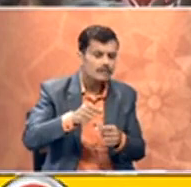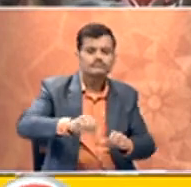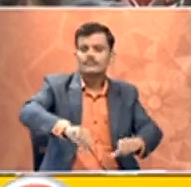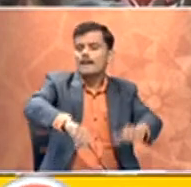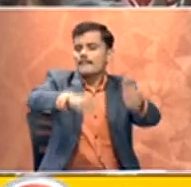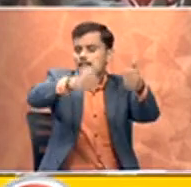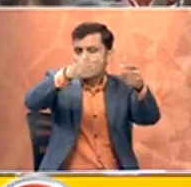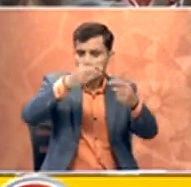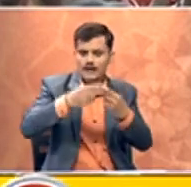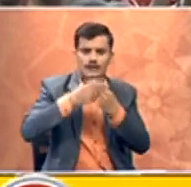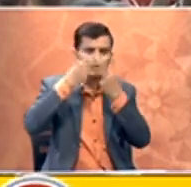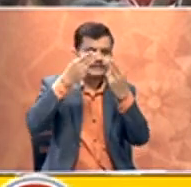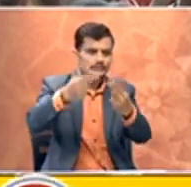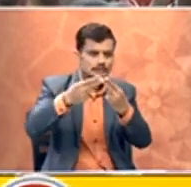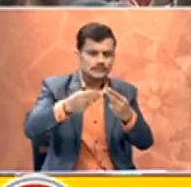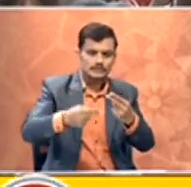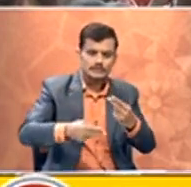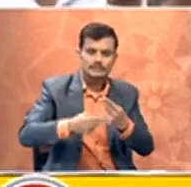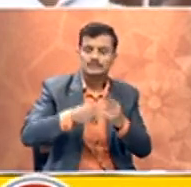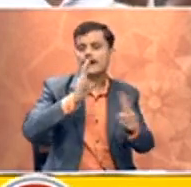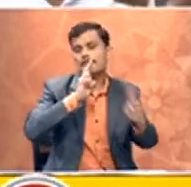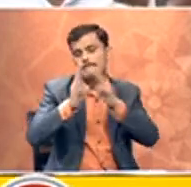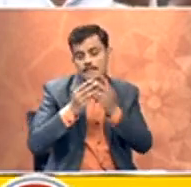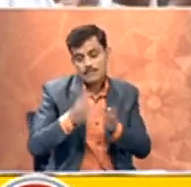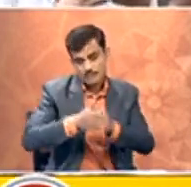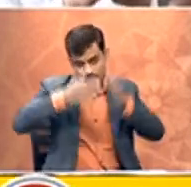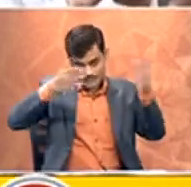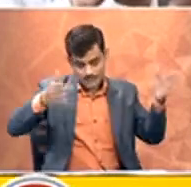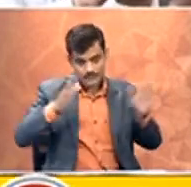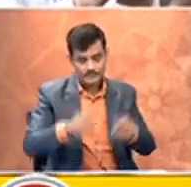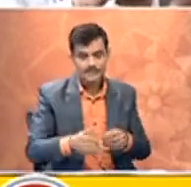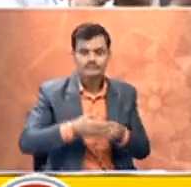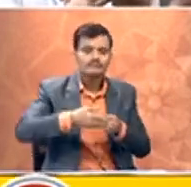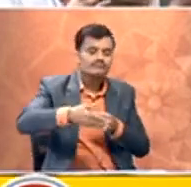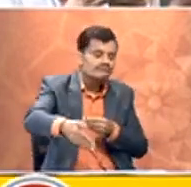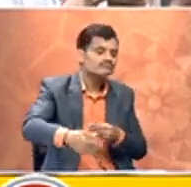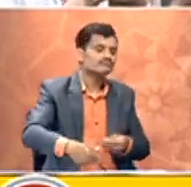सफलता की जी भर करके चर्चा करेंगे। तब तक